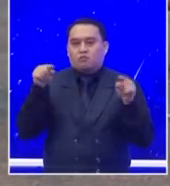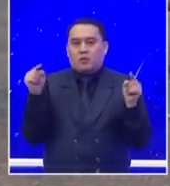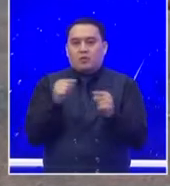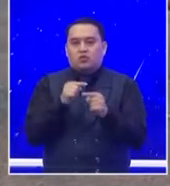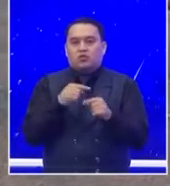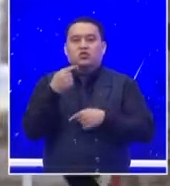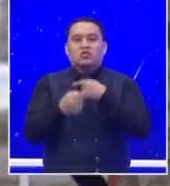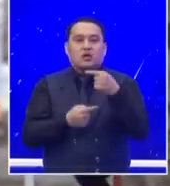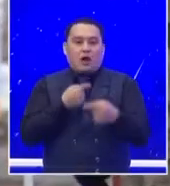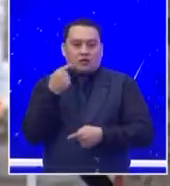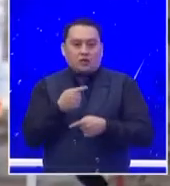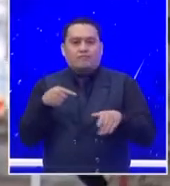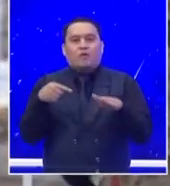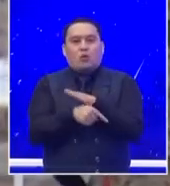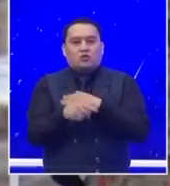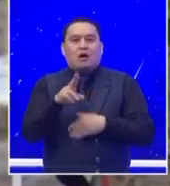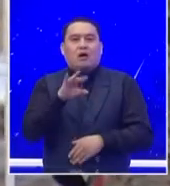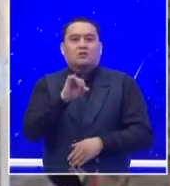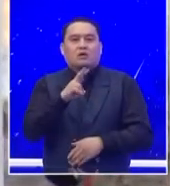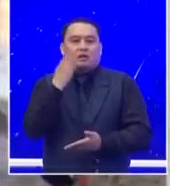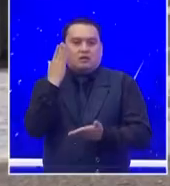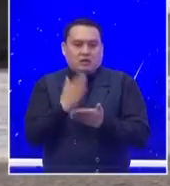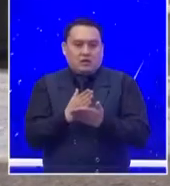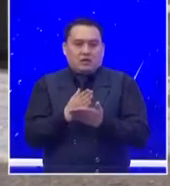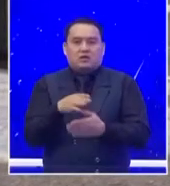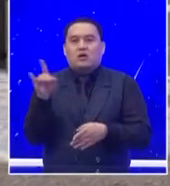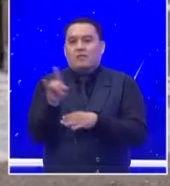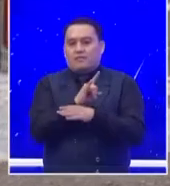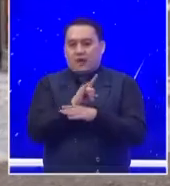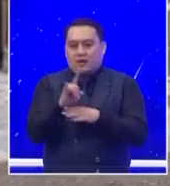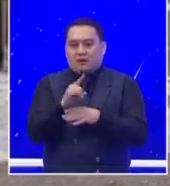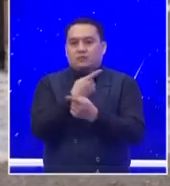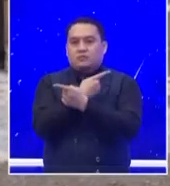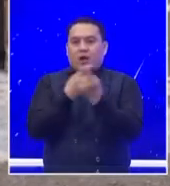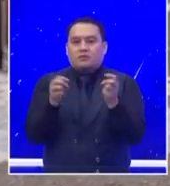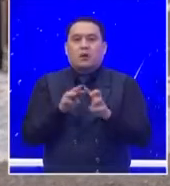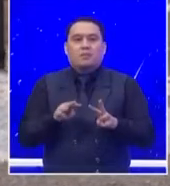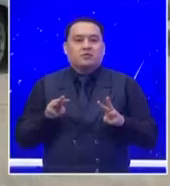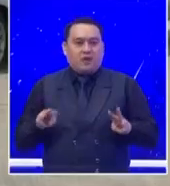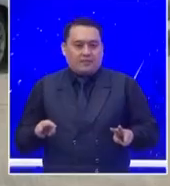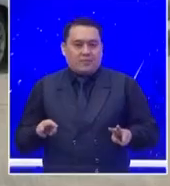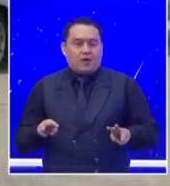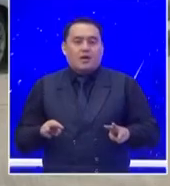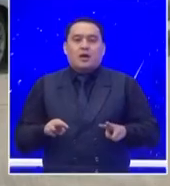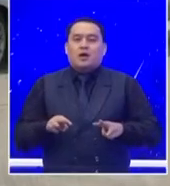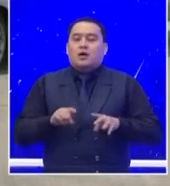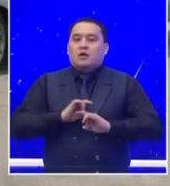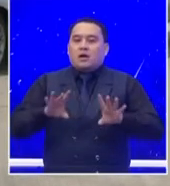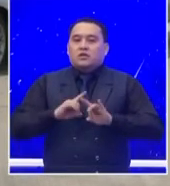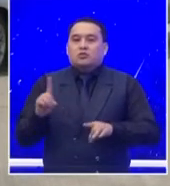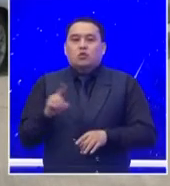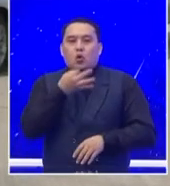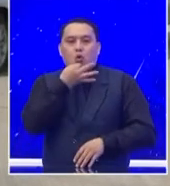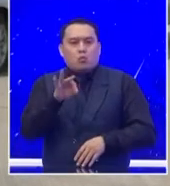в мессенджерах о проникновении коронавируса в страну, является фейковой, сообщили в Минздраве. Ведомстве отметили, что